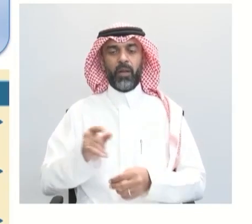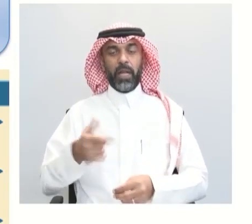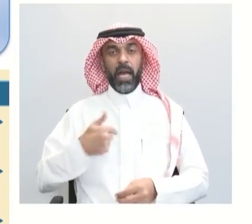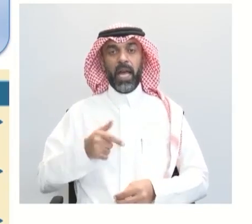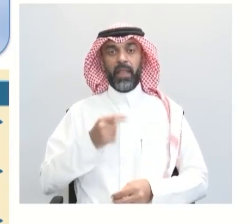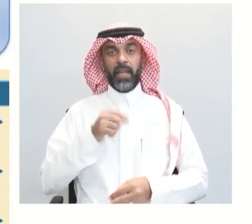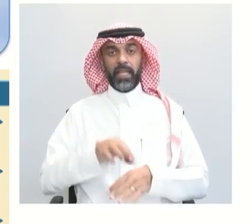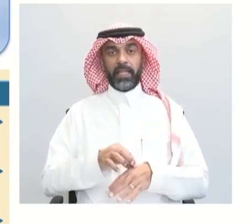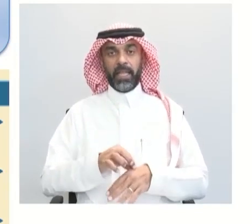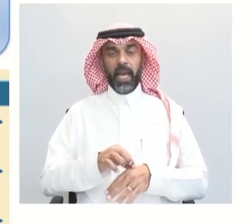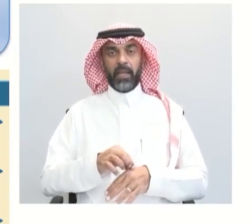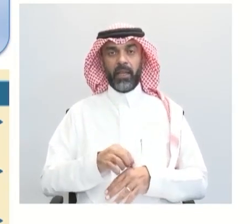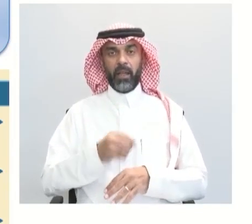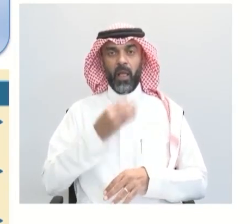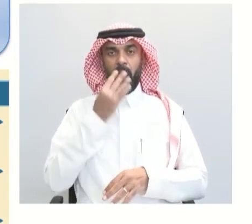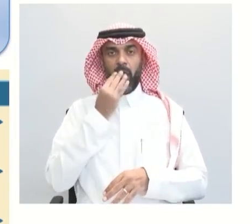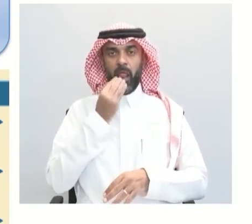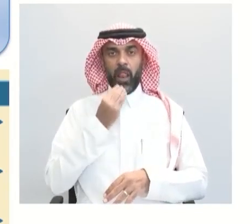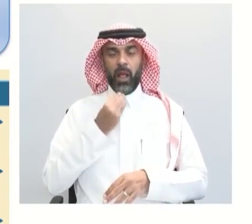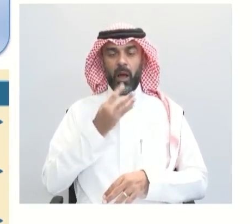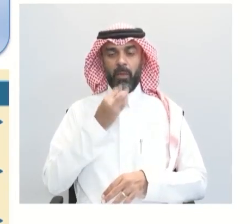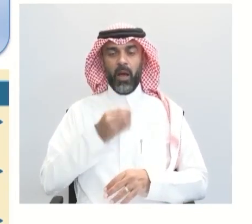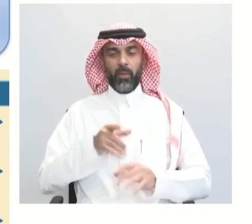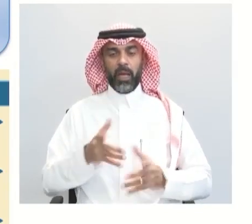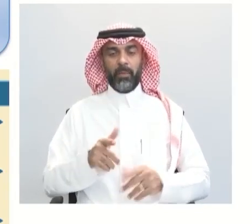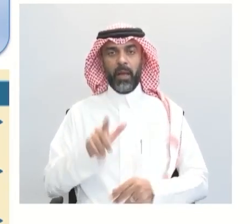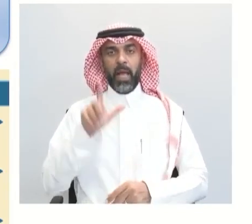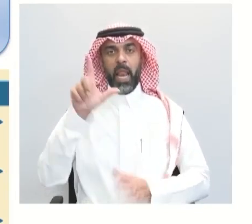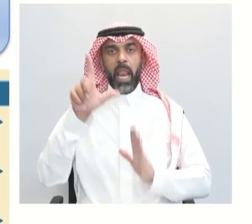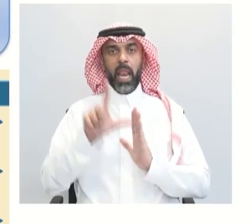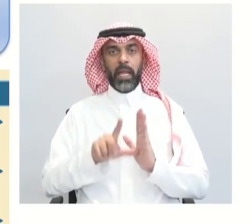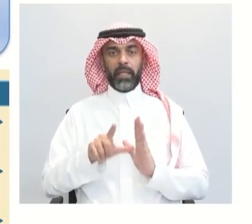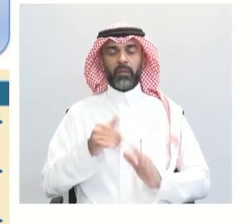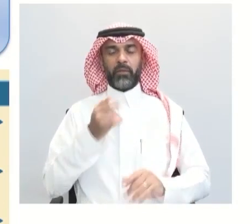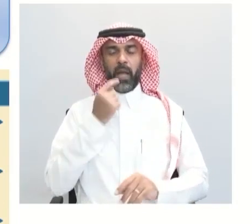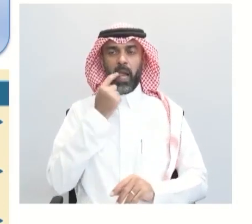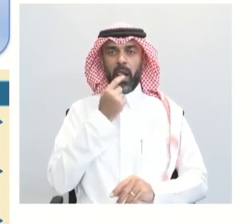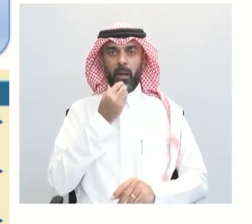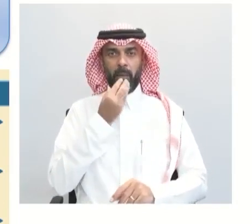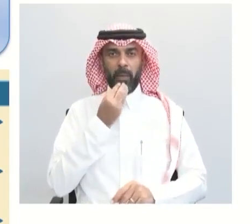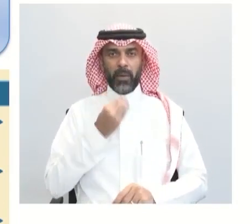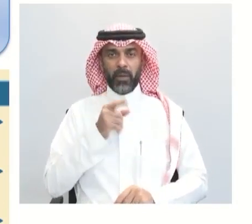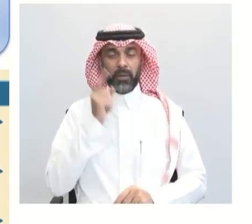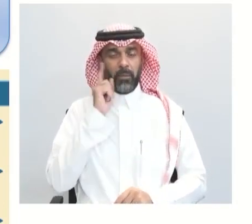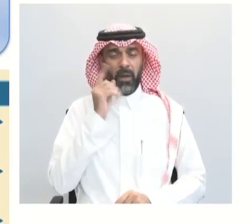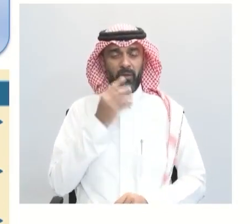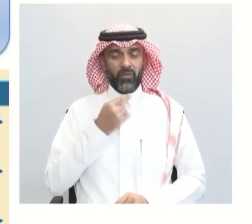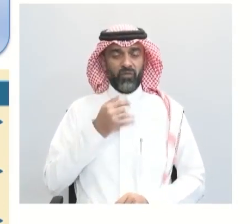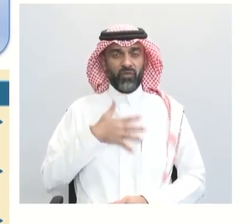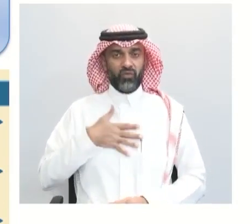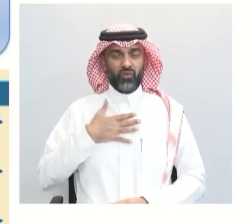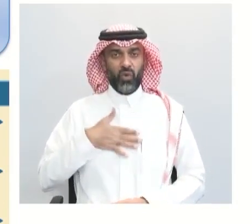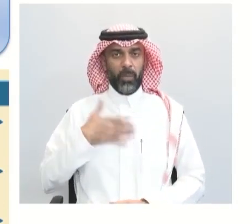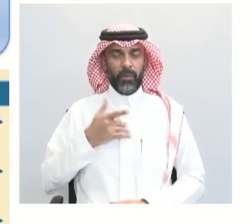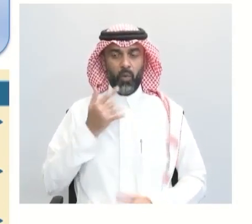من اللعاب كل يوم اذا والغدد اللعبيه تتواجد تحت لسانك انت لا تشعر ممكن بقدر الكميه